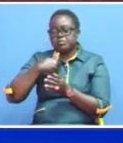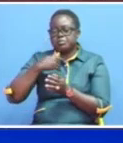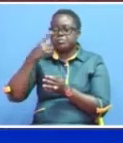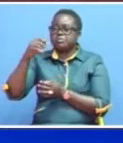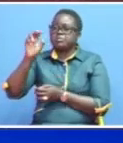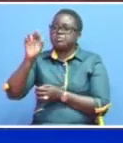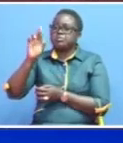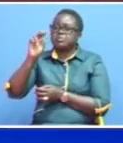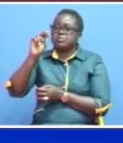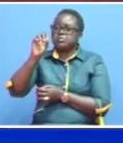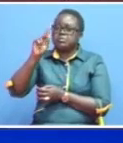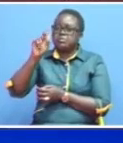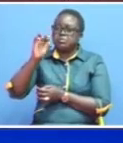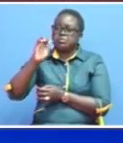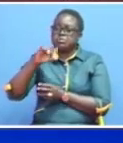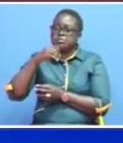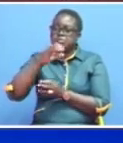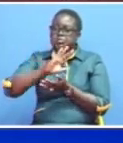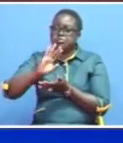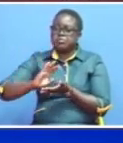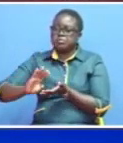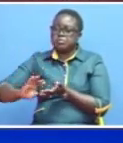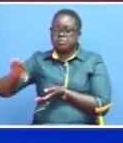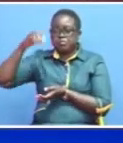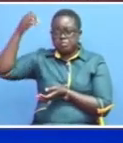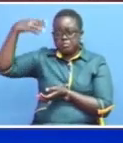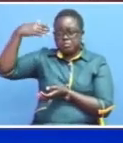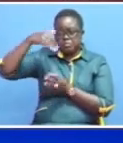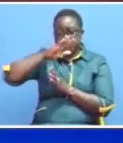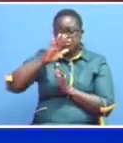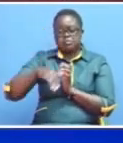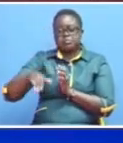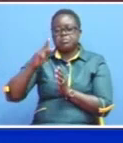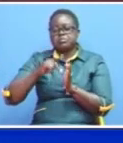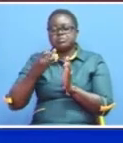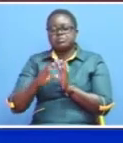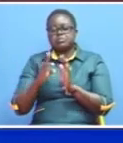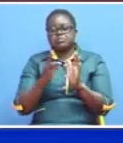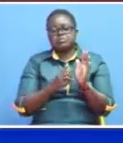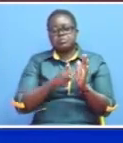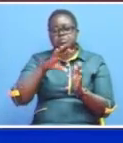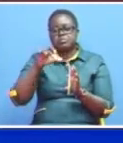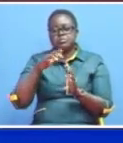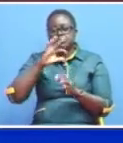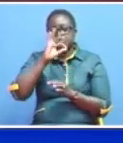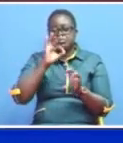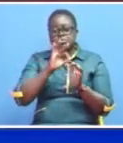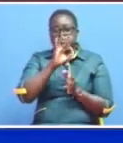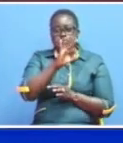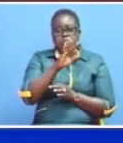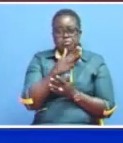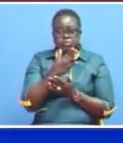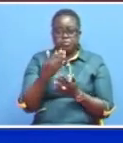ije stima ndeno account yonde ya Masako project yenu ye target sindu itatu pele